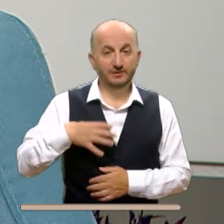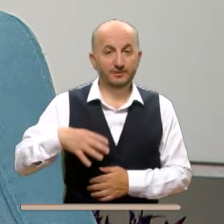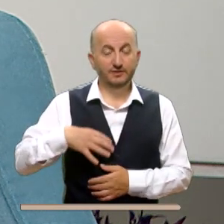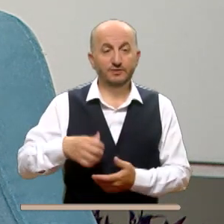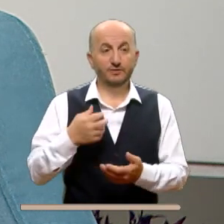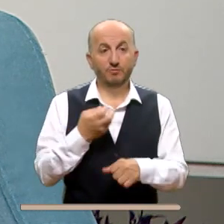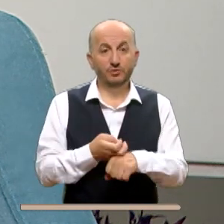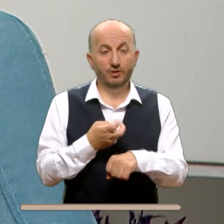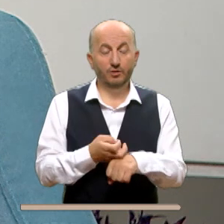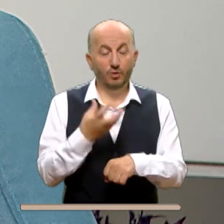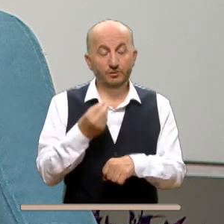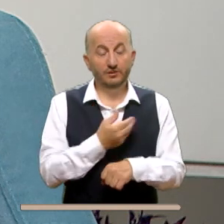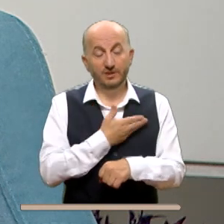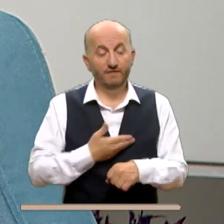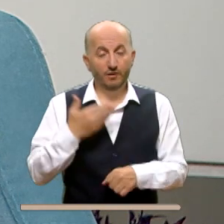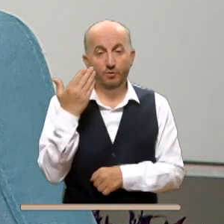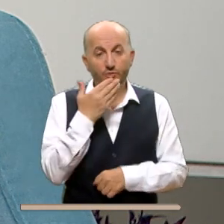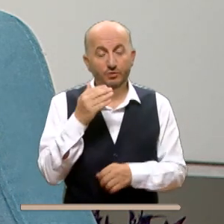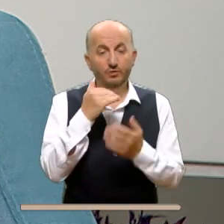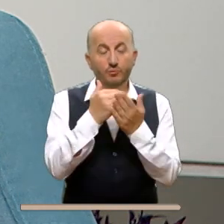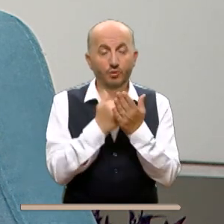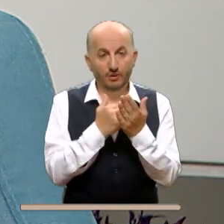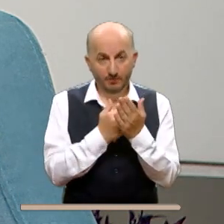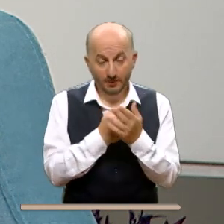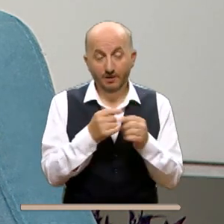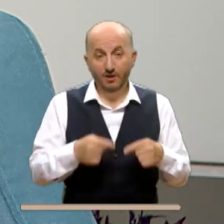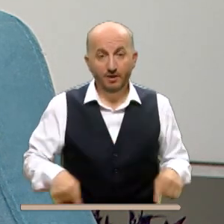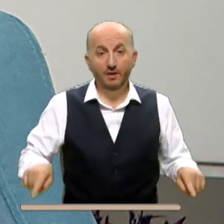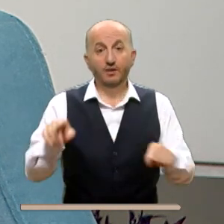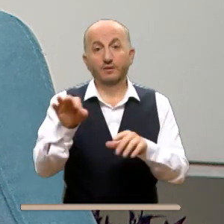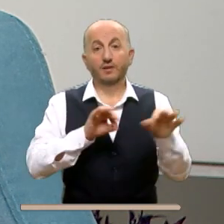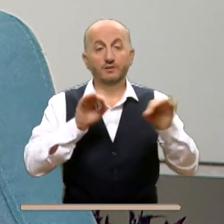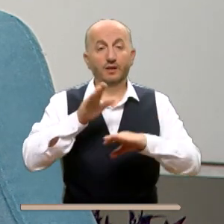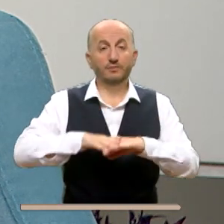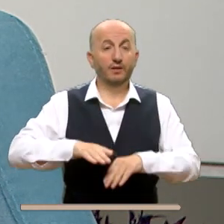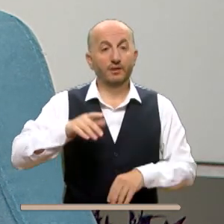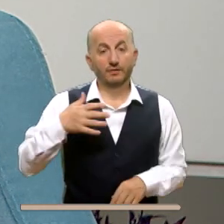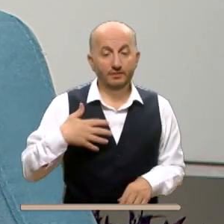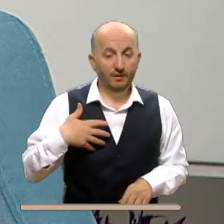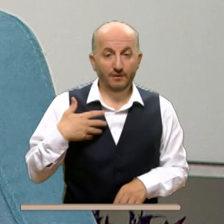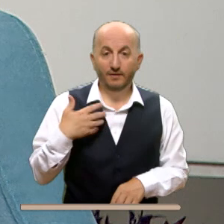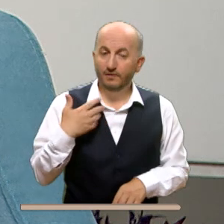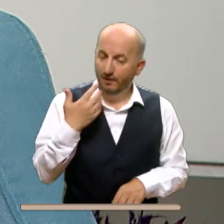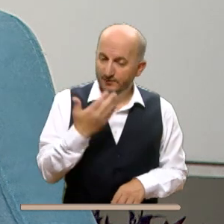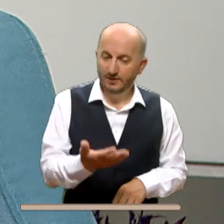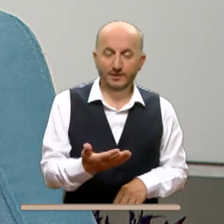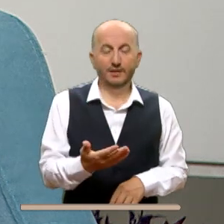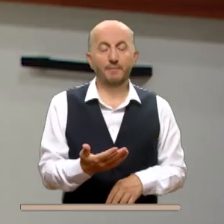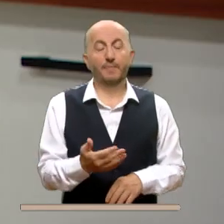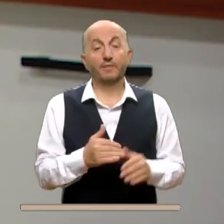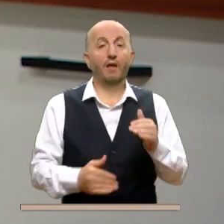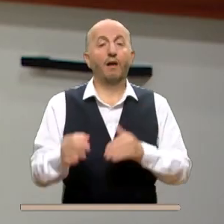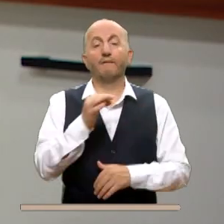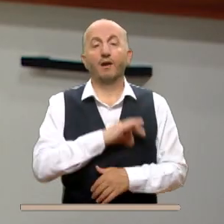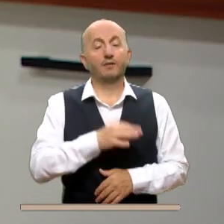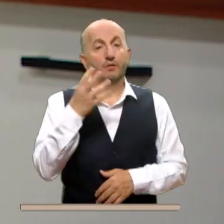başarılı olacakları, severek okuyacakları programları, alanları tercih etmelerini tavsiye ederim. Daha kişisel, daha faydalı tabii. Daha